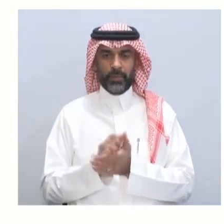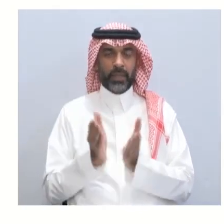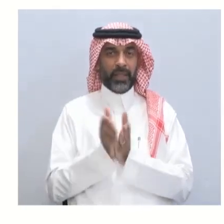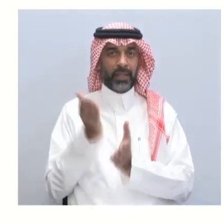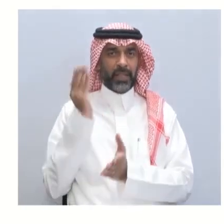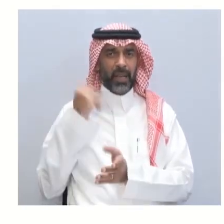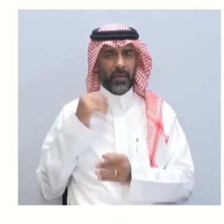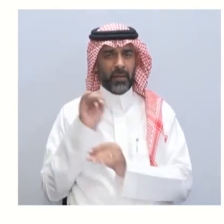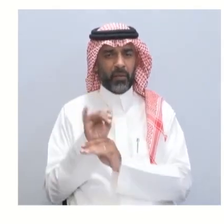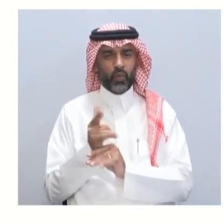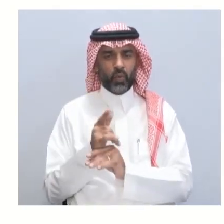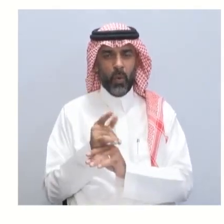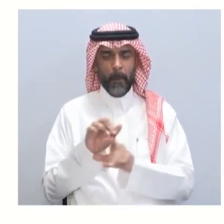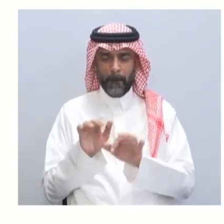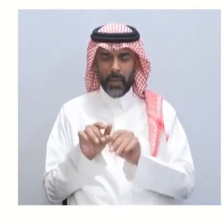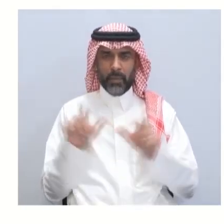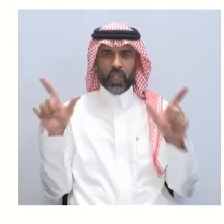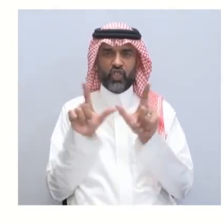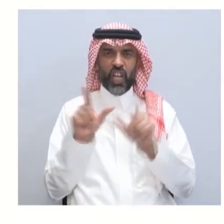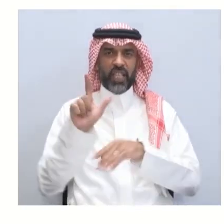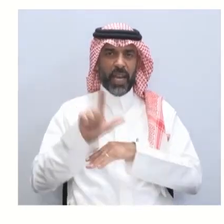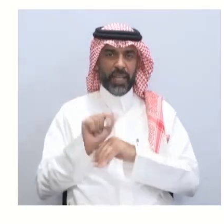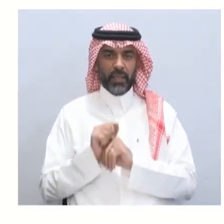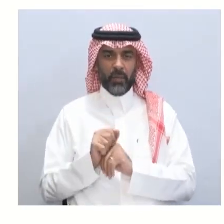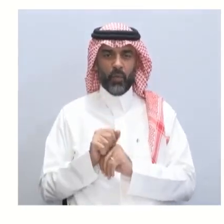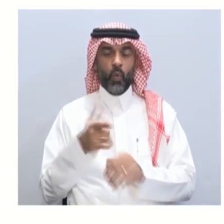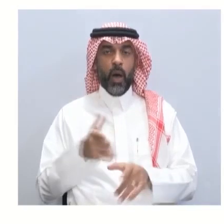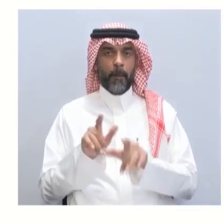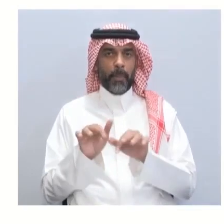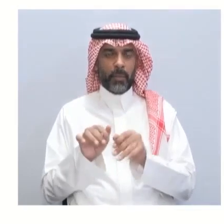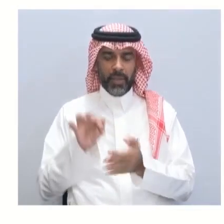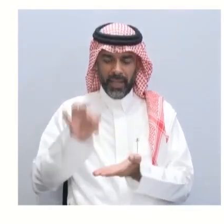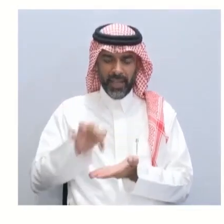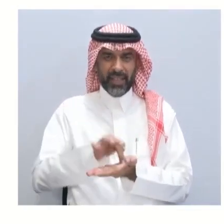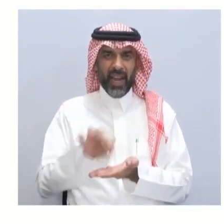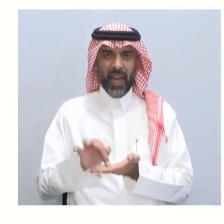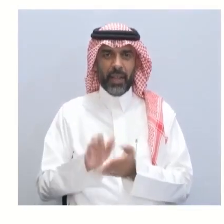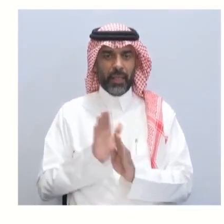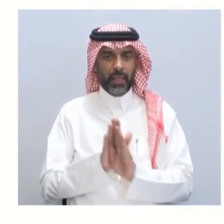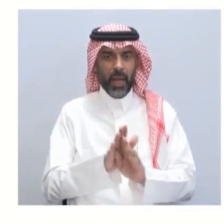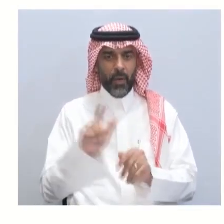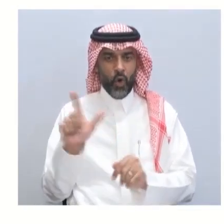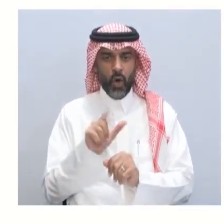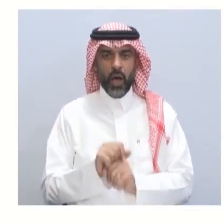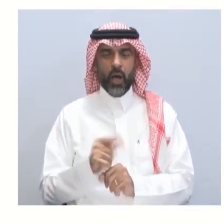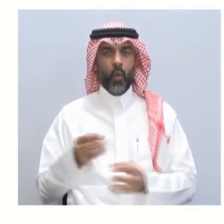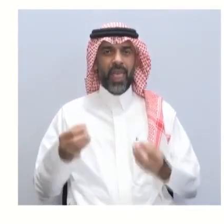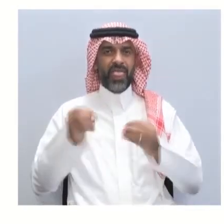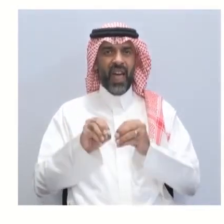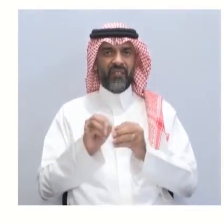عن برمجه الشاشه الرئيسه برمجه ازرار دعم اللغه اضافه خريطه تفاعليه